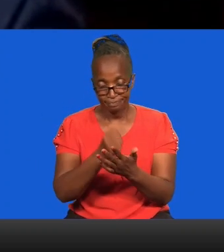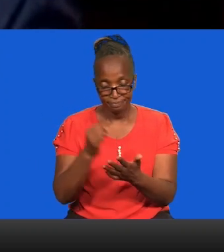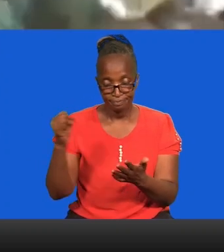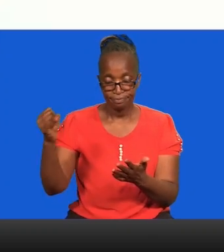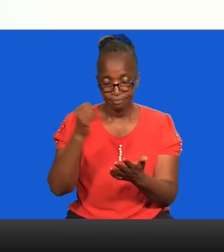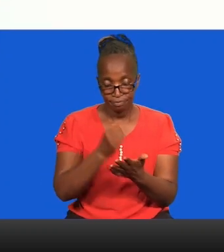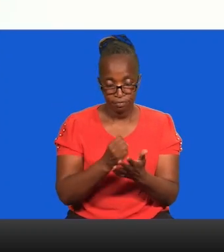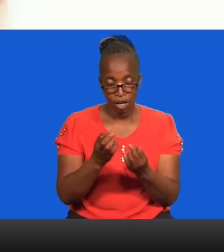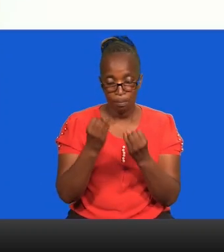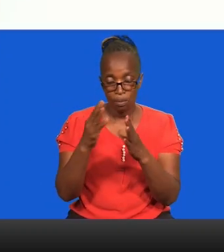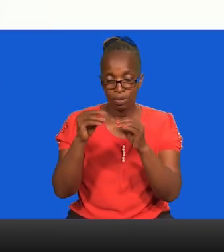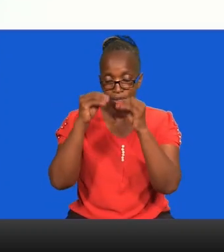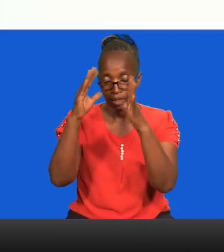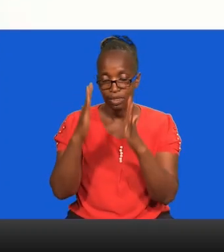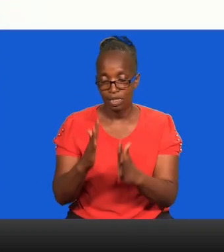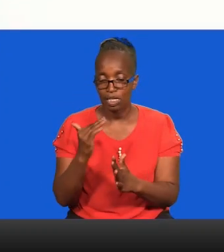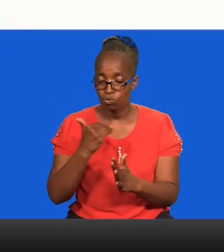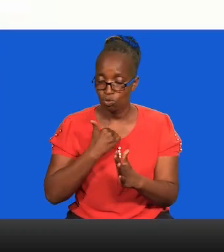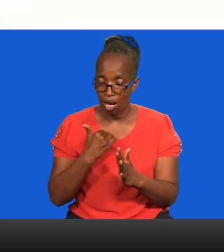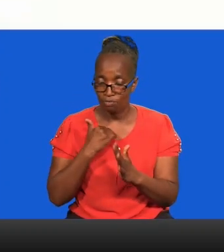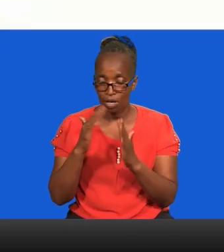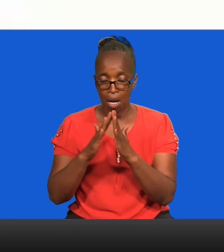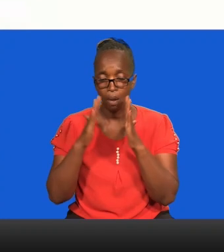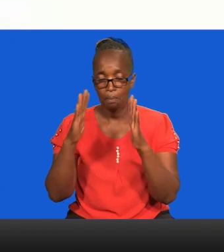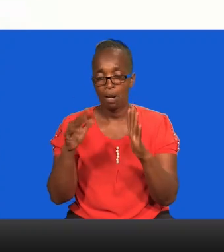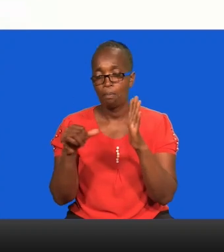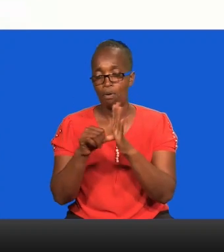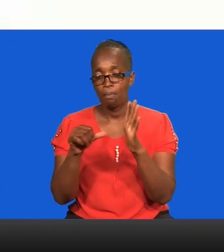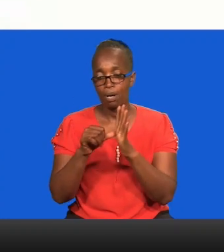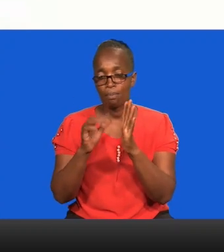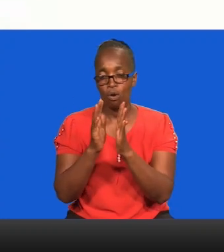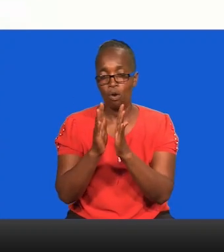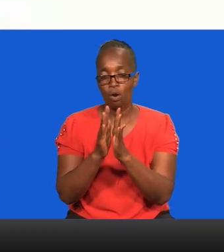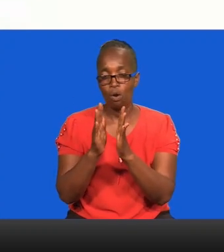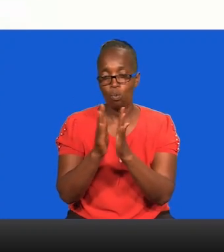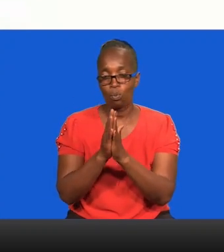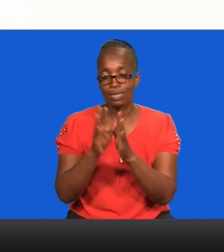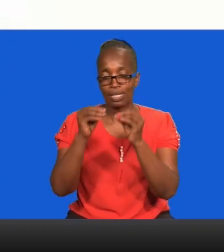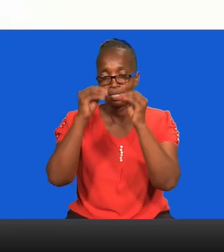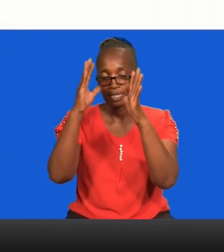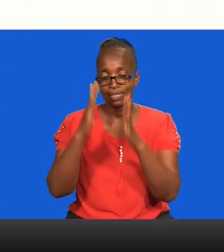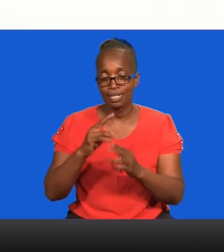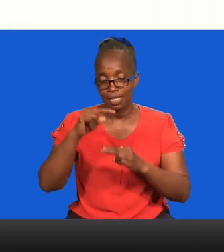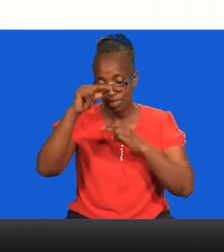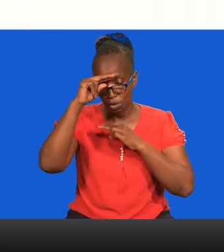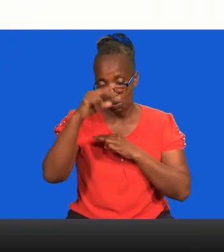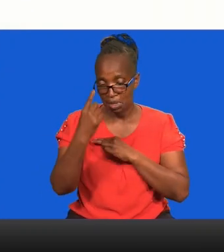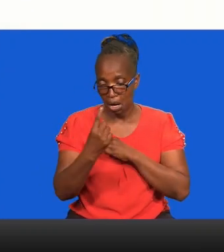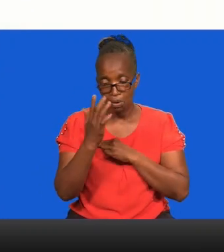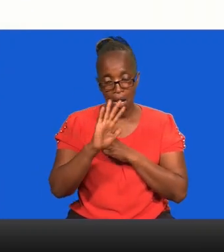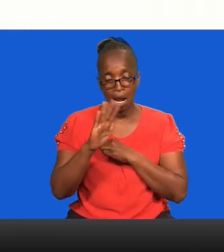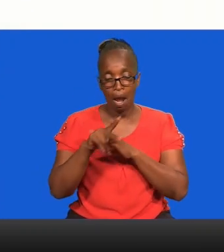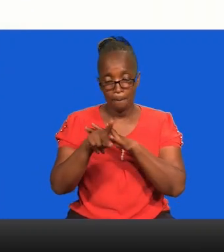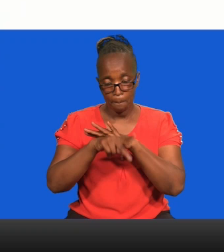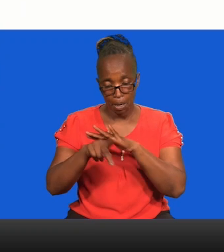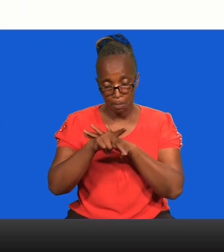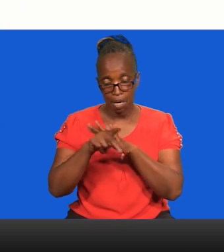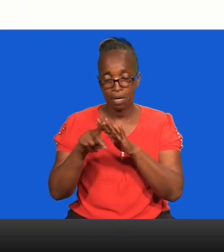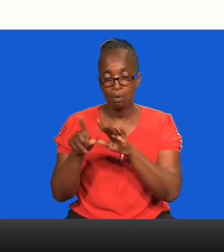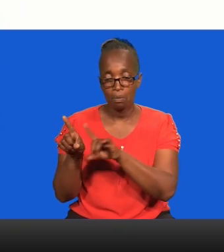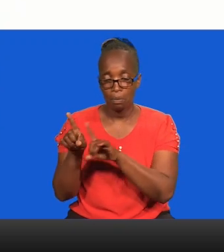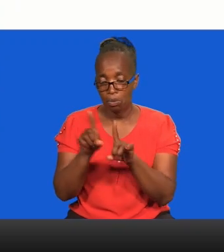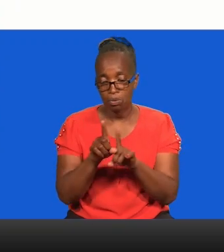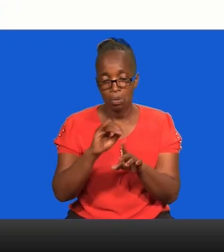this gap. Tuko na shortage kubwa ya walimu katika county yetu. Na sio secondary peke yake, hata primary, na hata